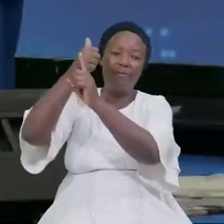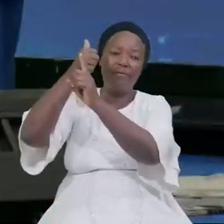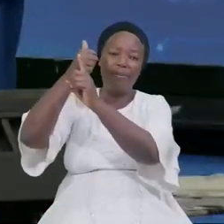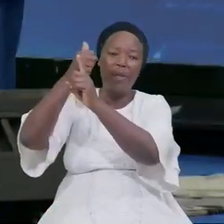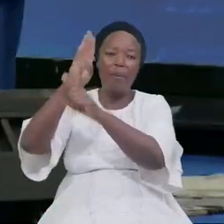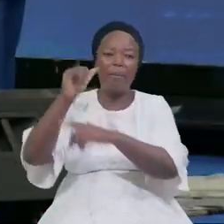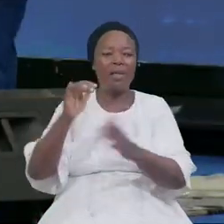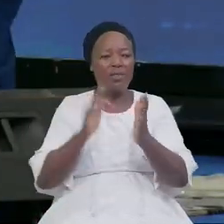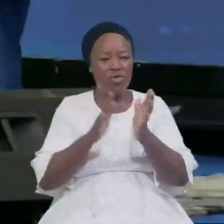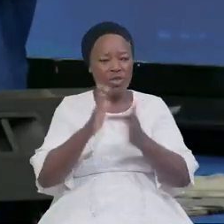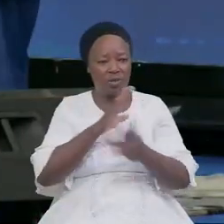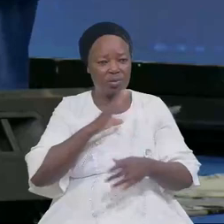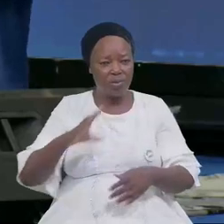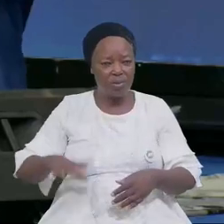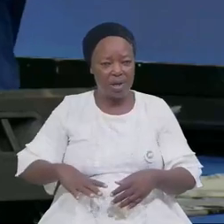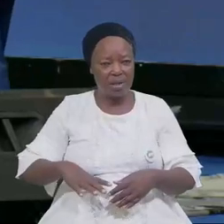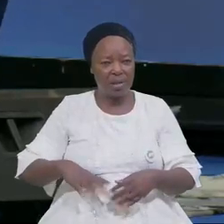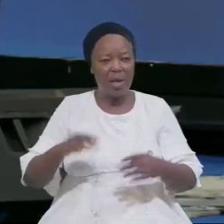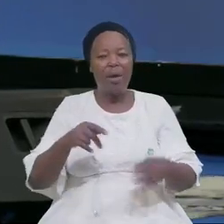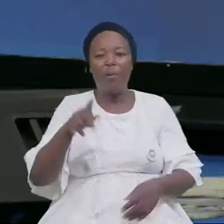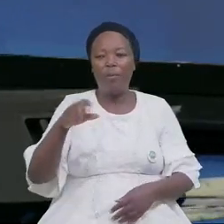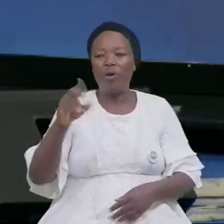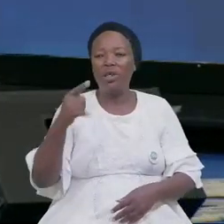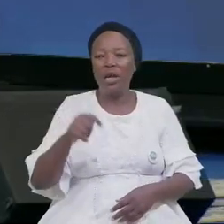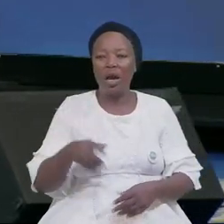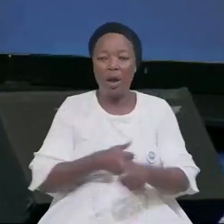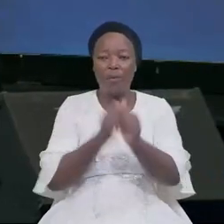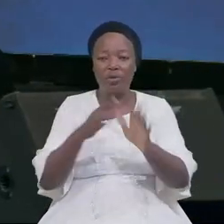Christ. L'apôtre Paul a dit,